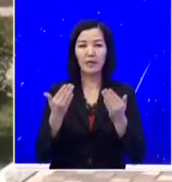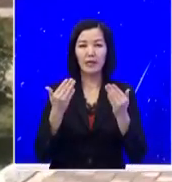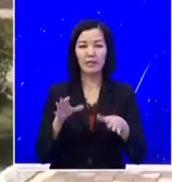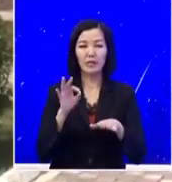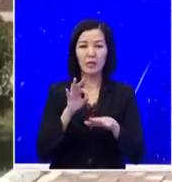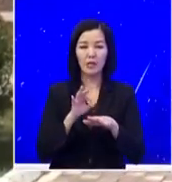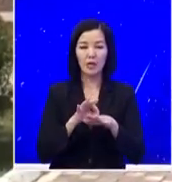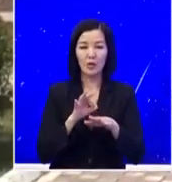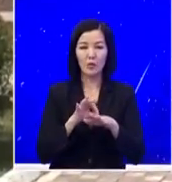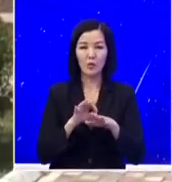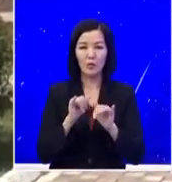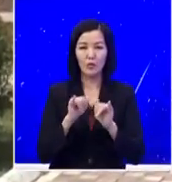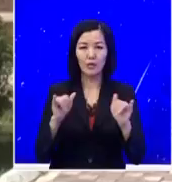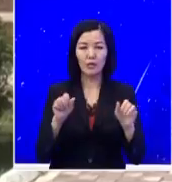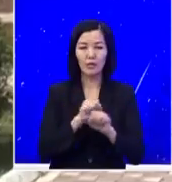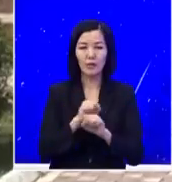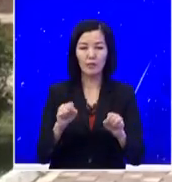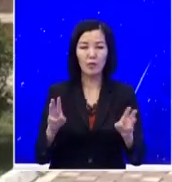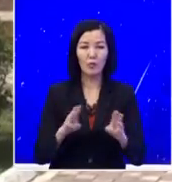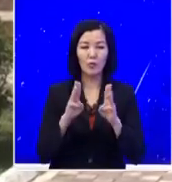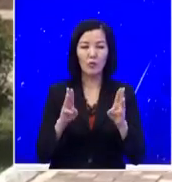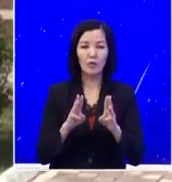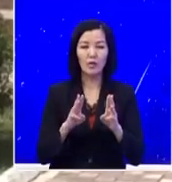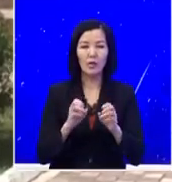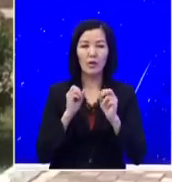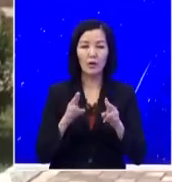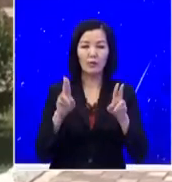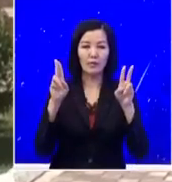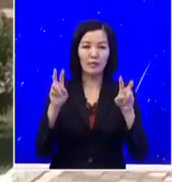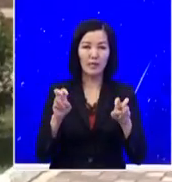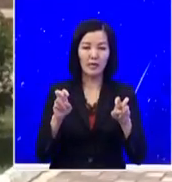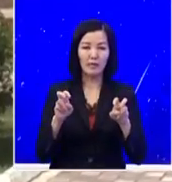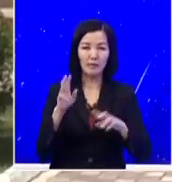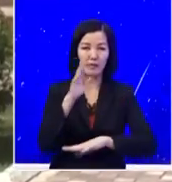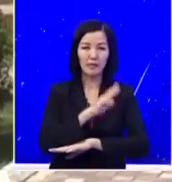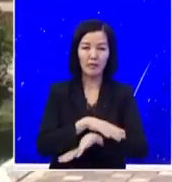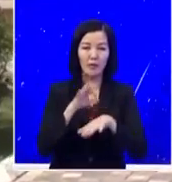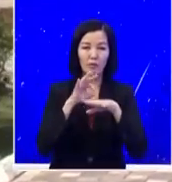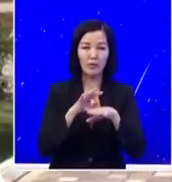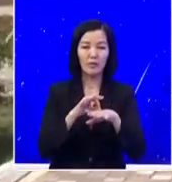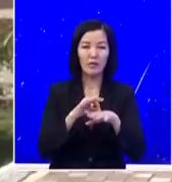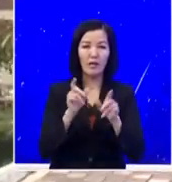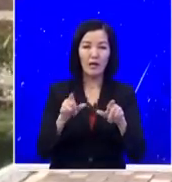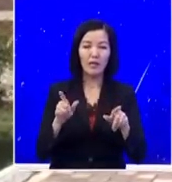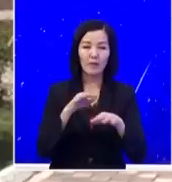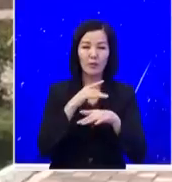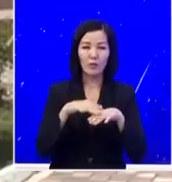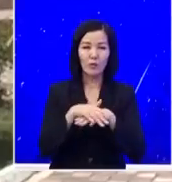байланысты өрт қауіпсіздігі тақырыптарында дәрістер адамдар көп шоғырланатын